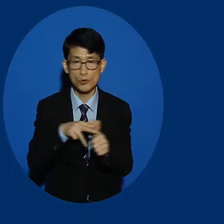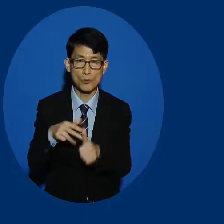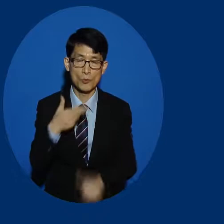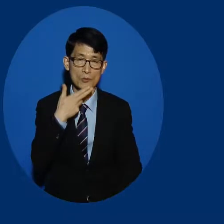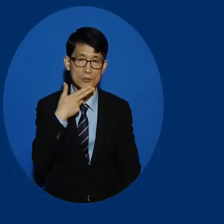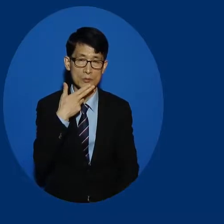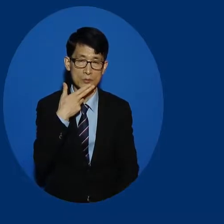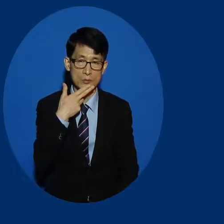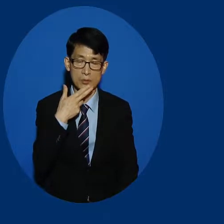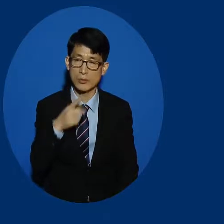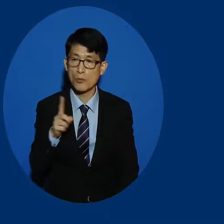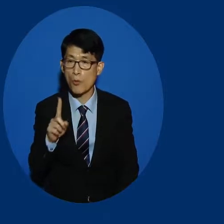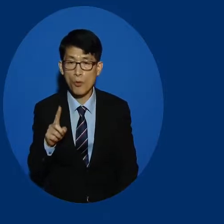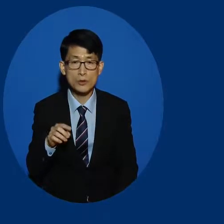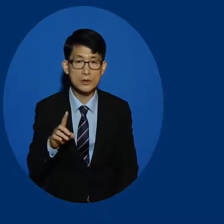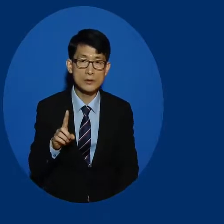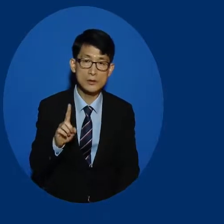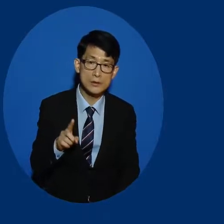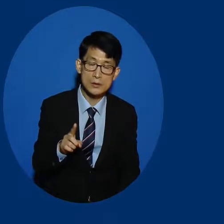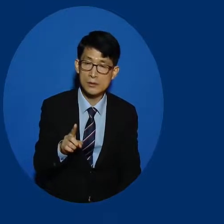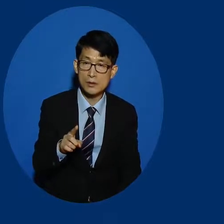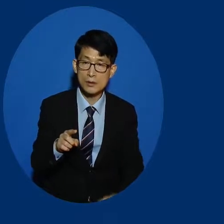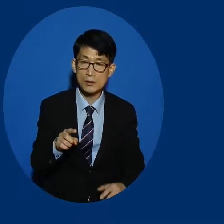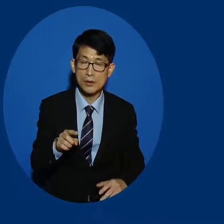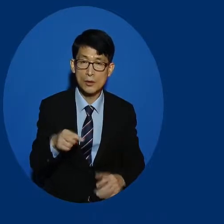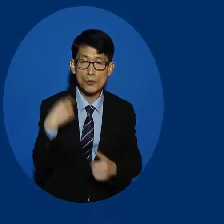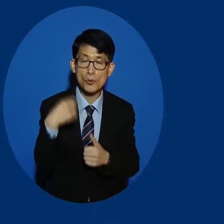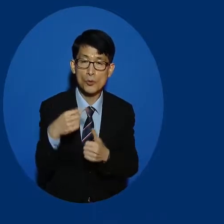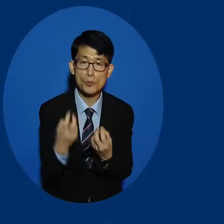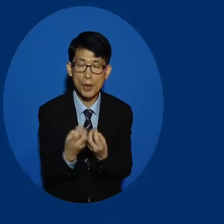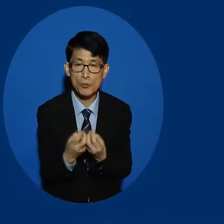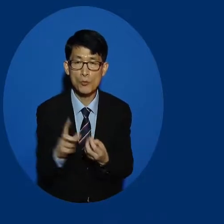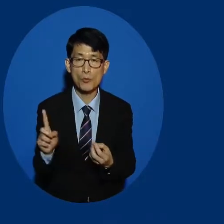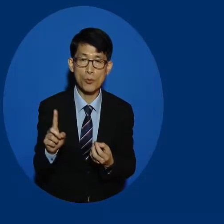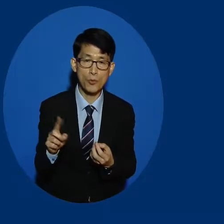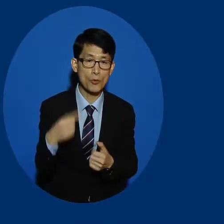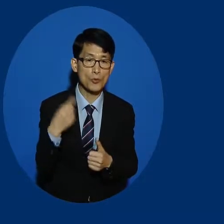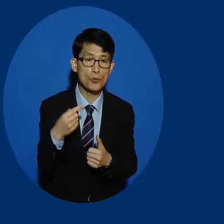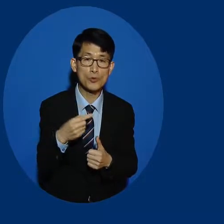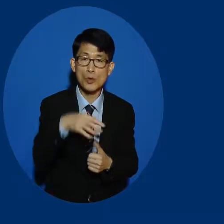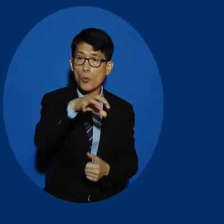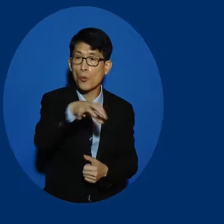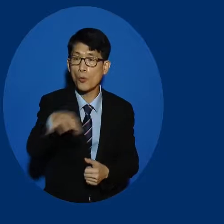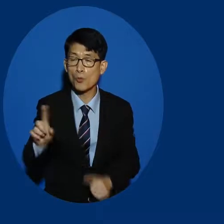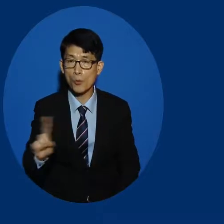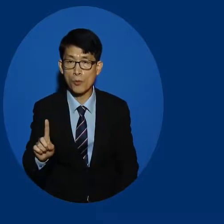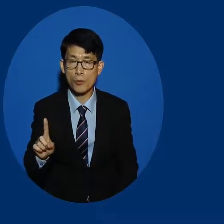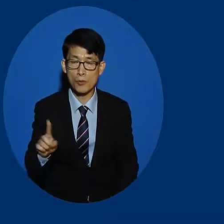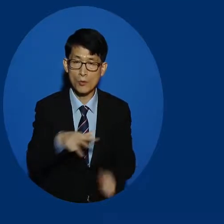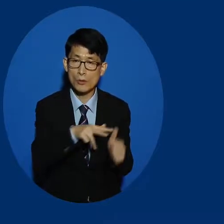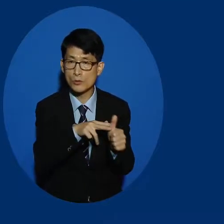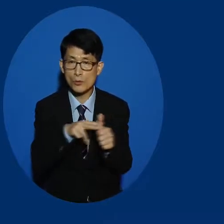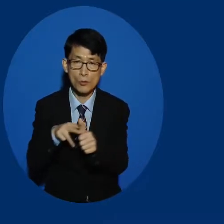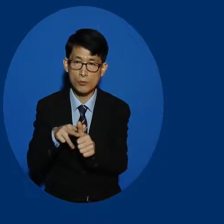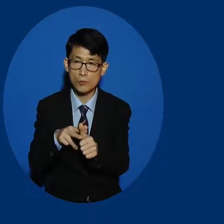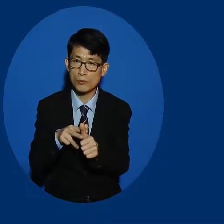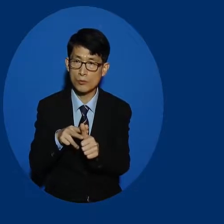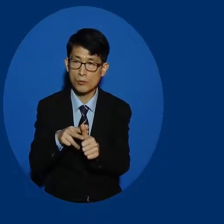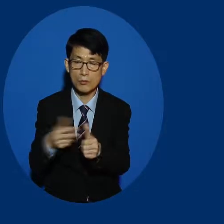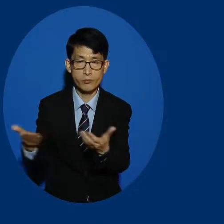어디에 프로그램이 있는지, 어떤 프로그램이 있는지, 어떻게 참여해야 하는지 이런 것에 대한 정보를 얻을 수 있는 방법들이 별로